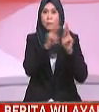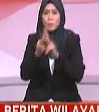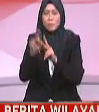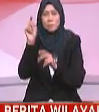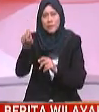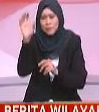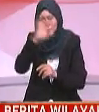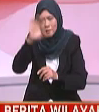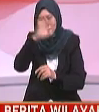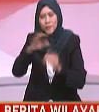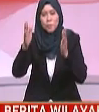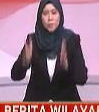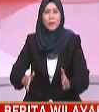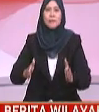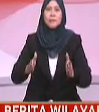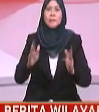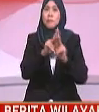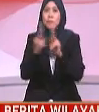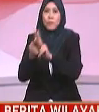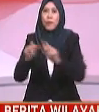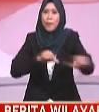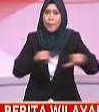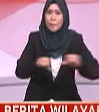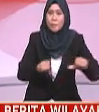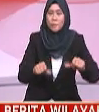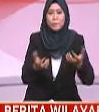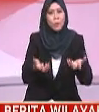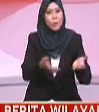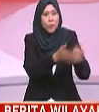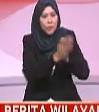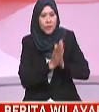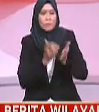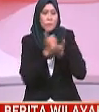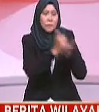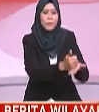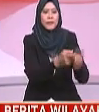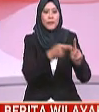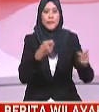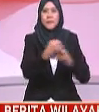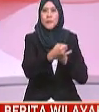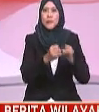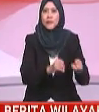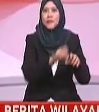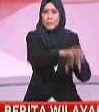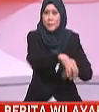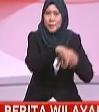pasti petani yang aktif agar mereka boleh memohon bantuan daripada Jabatan Pertanian.